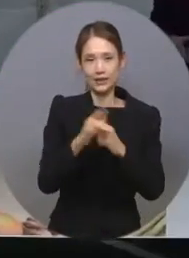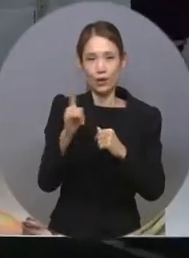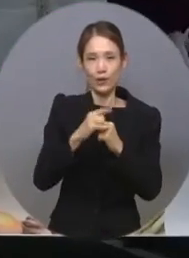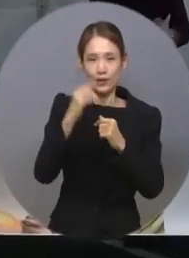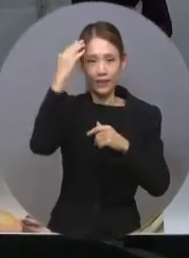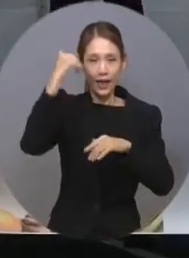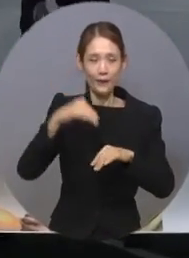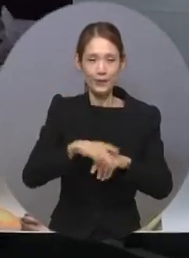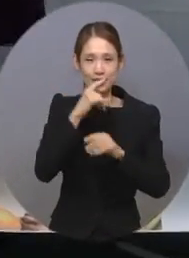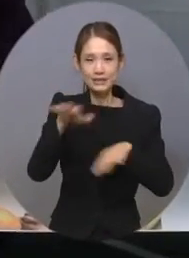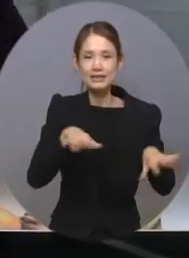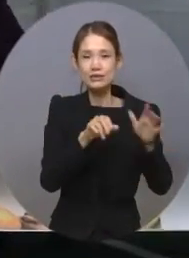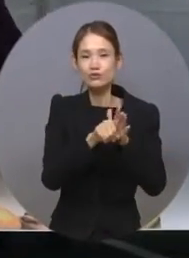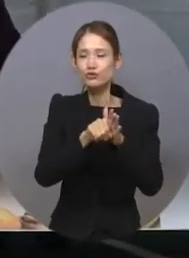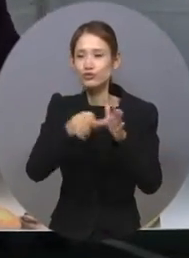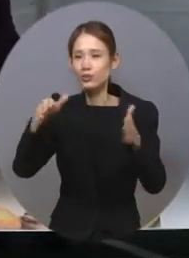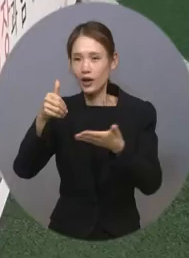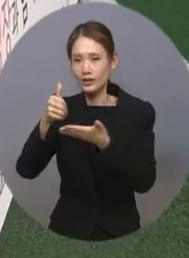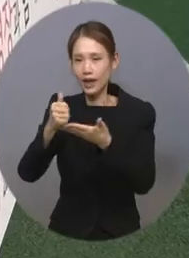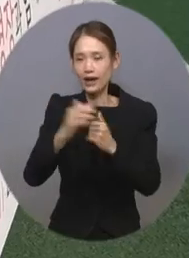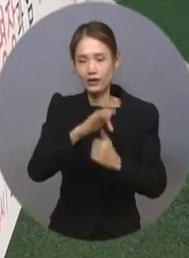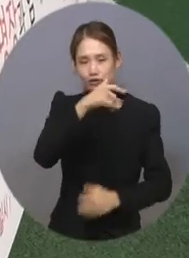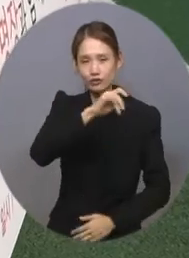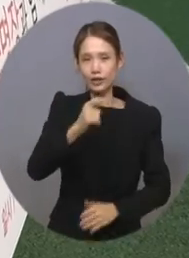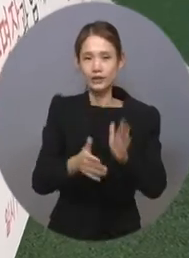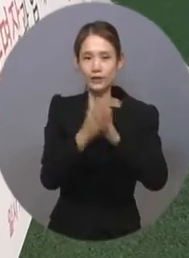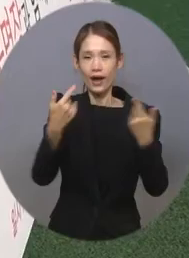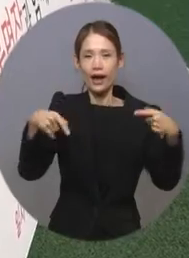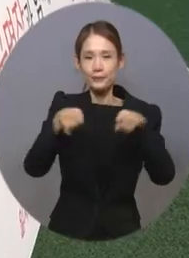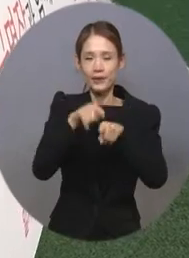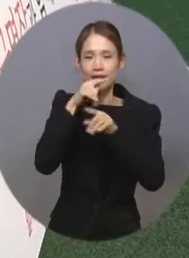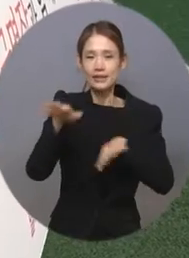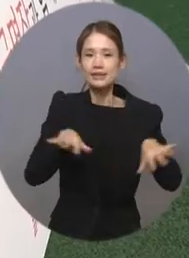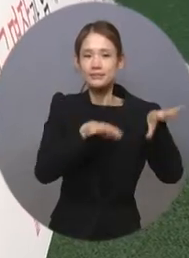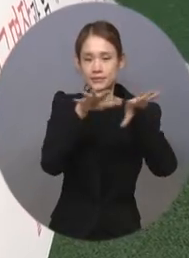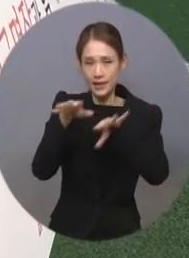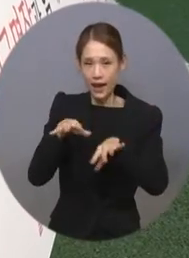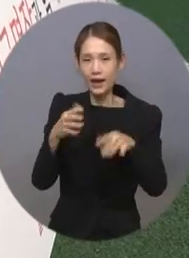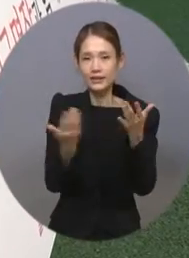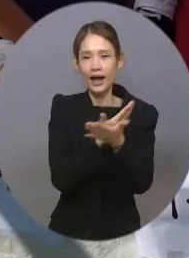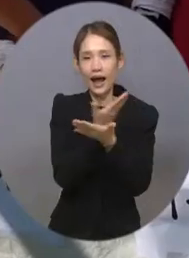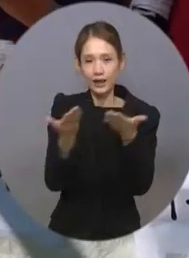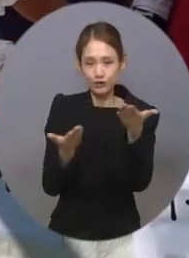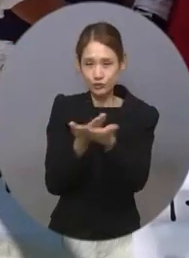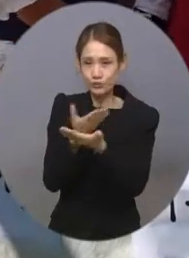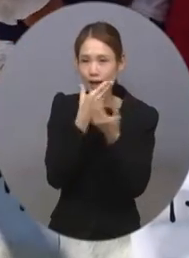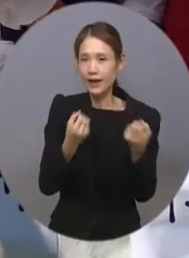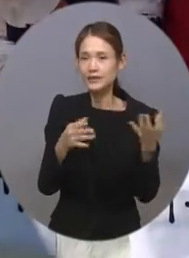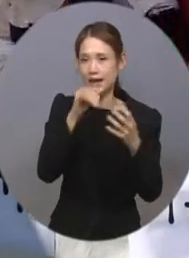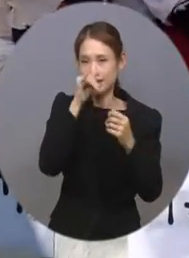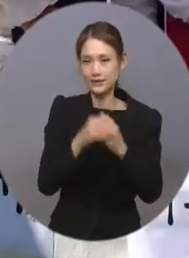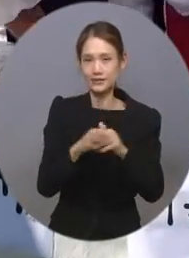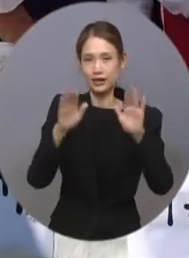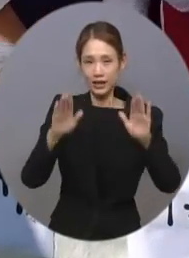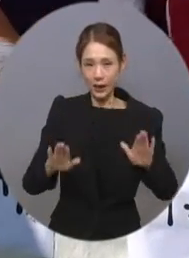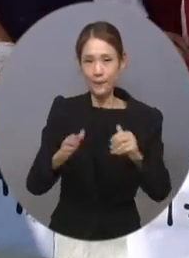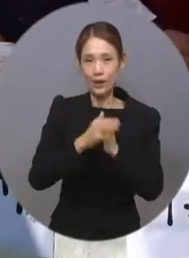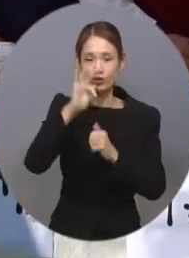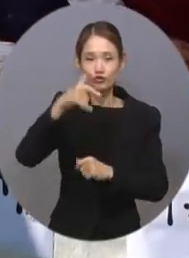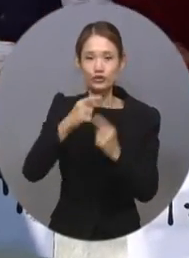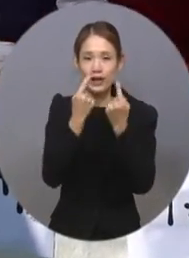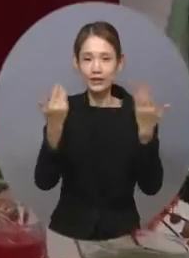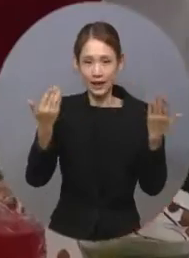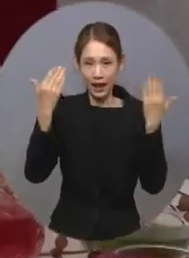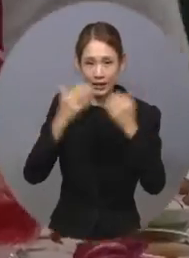김치 명장과 함께하는 군산시 김장김치 나눔 행사를 개최했습니다. 행사는